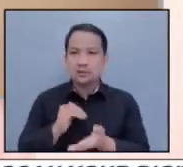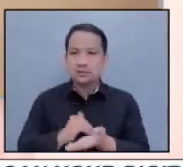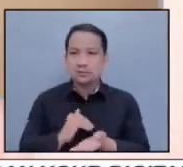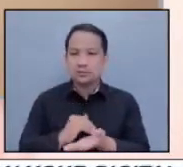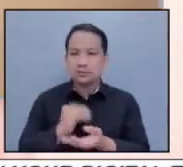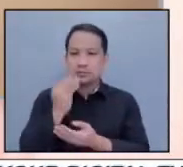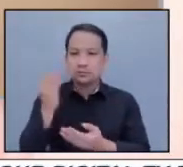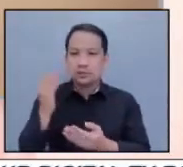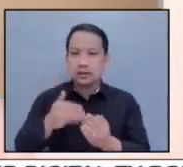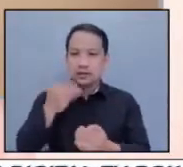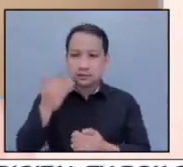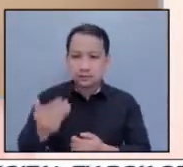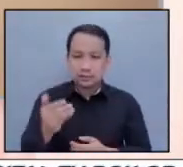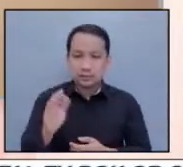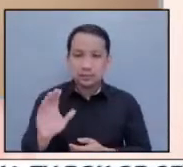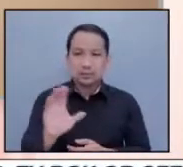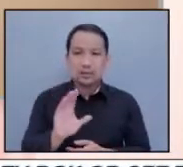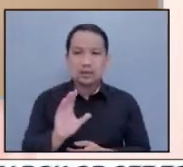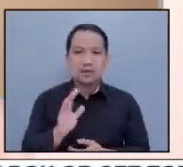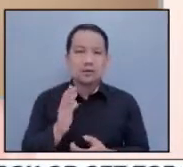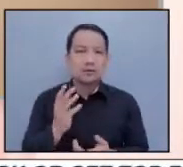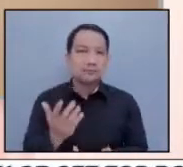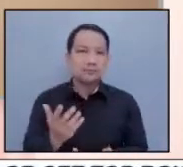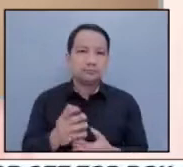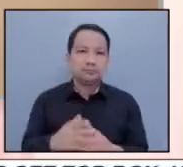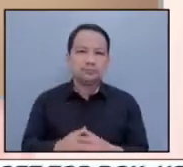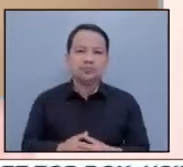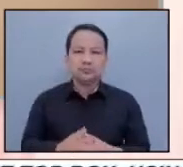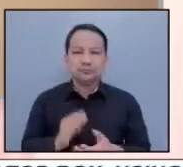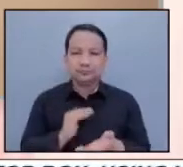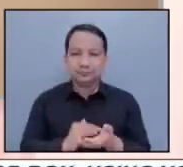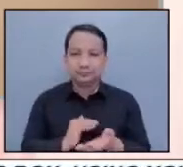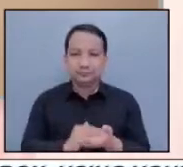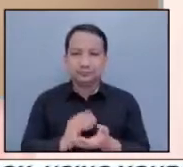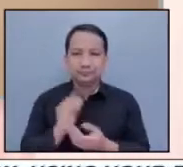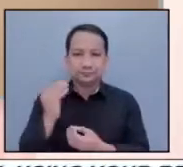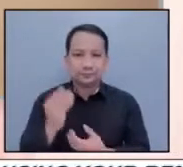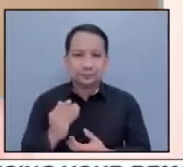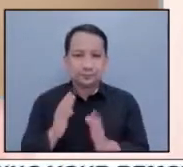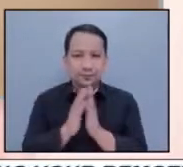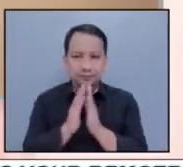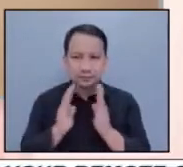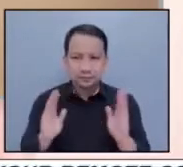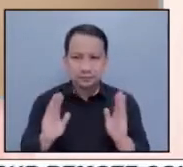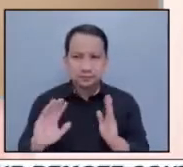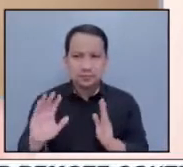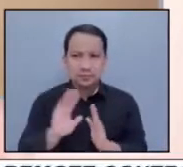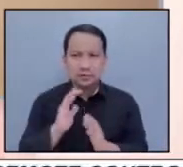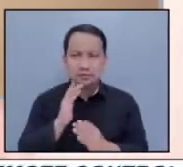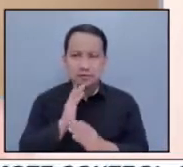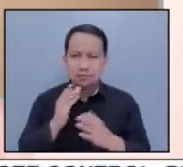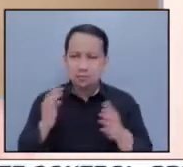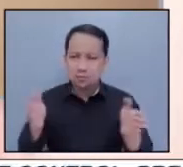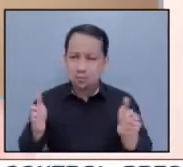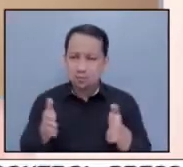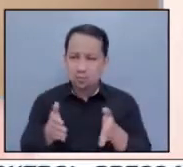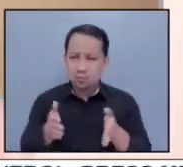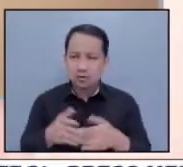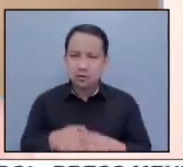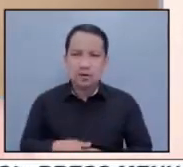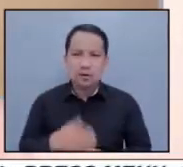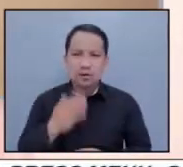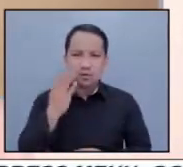na ano po, okay, ng doktor. Grabe po ang inyong ipinayat, ano? Base na rin opo, po sa inyong